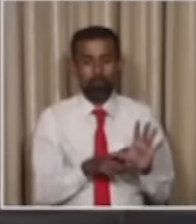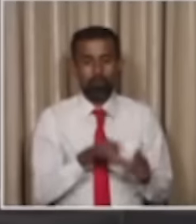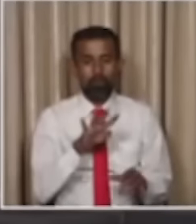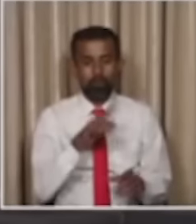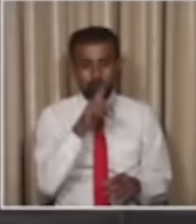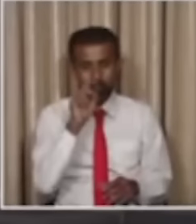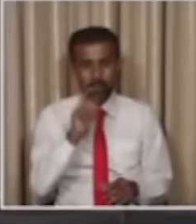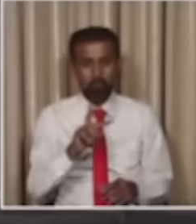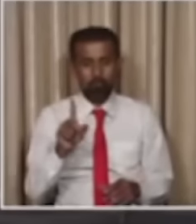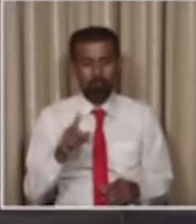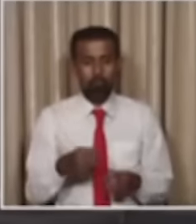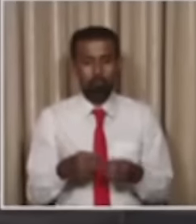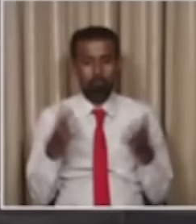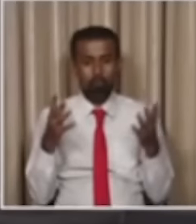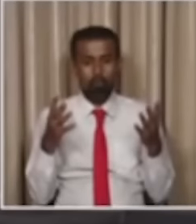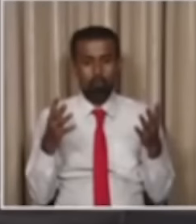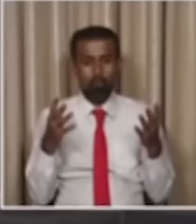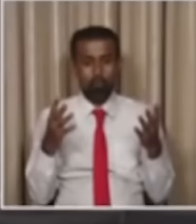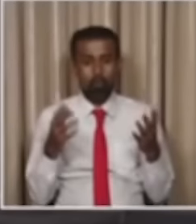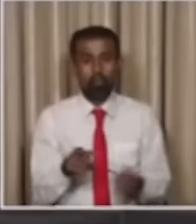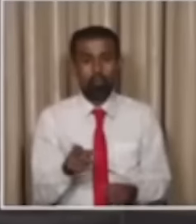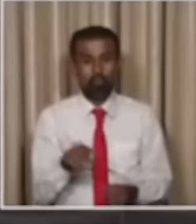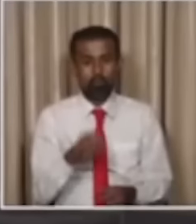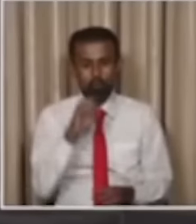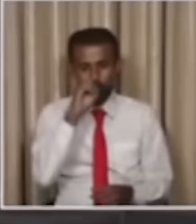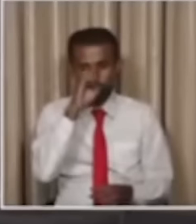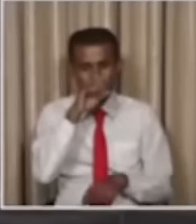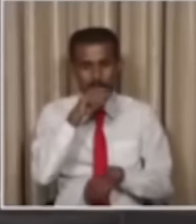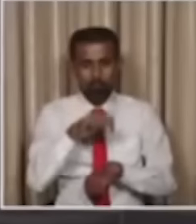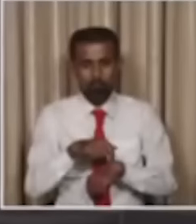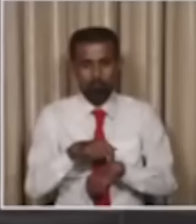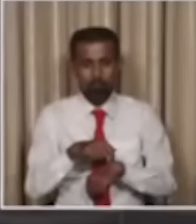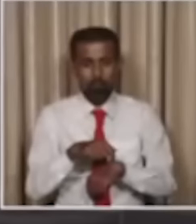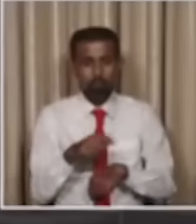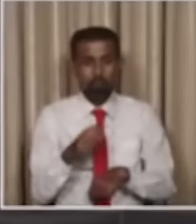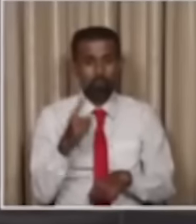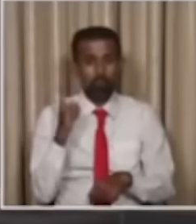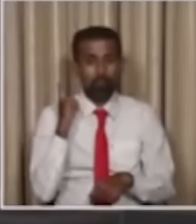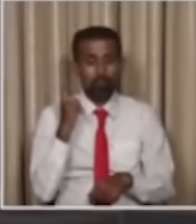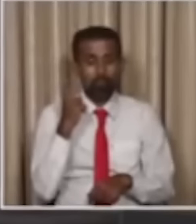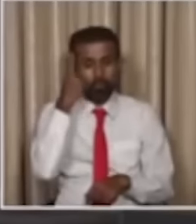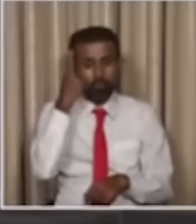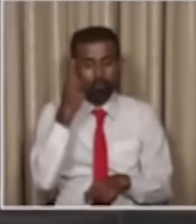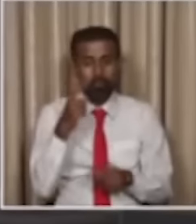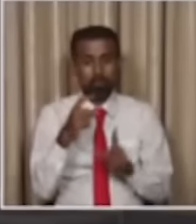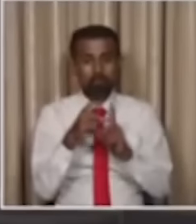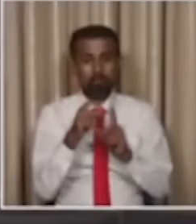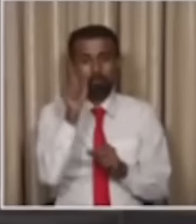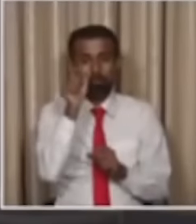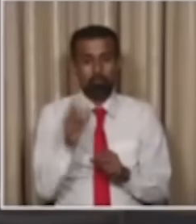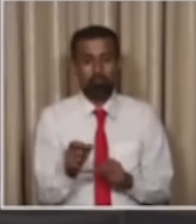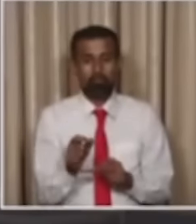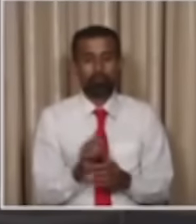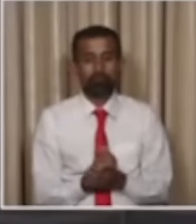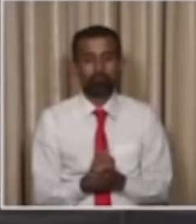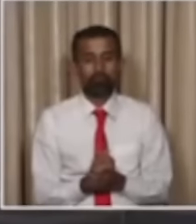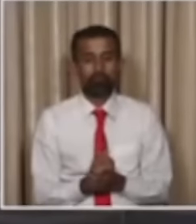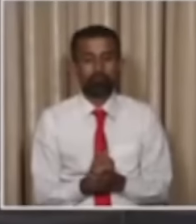2009-04-21 දින බෝම්බය පිපිරිච්ච දවසේ උදේ කාලයේ හිටපු යුද හමුදා බුද්ධ්‍යක්ෂක වන